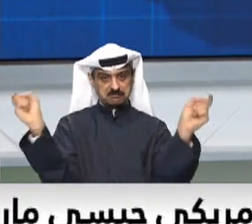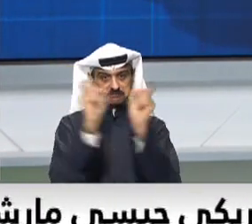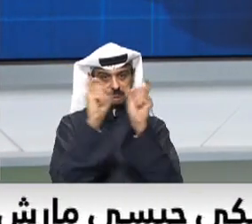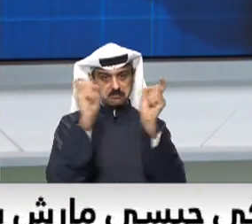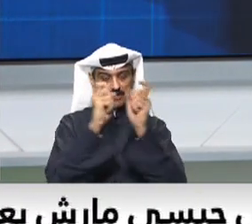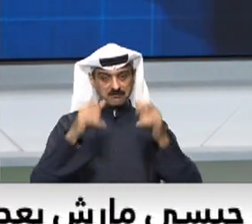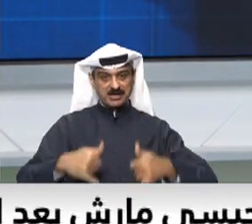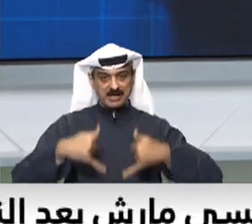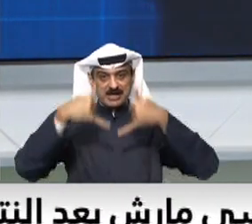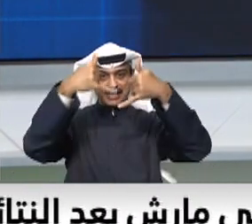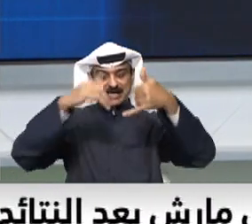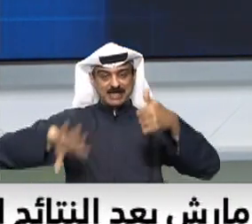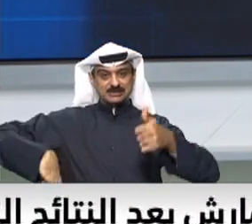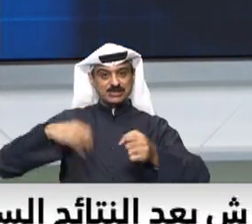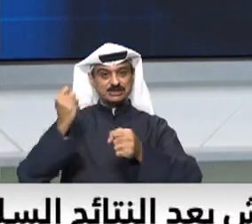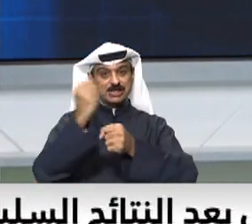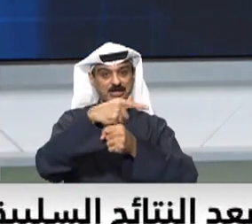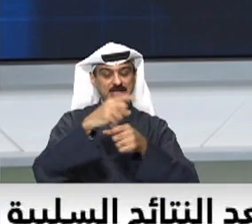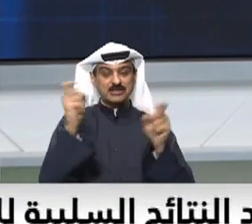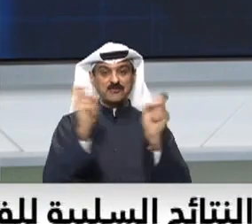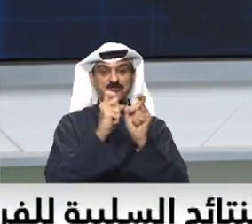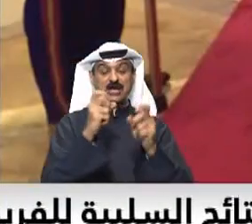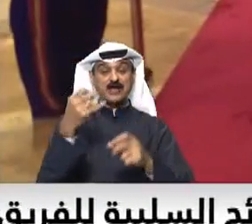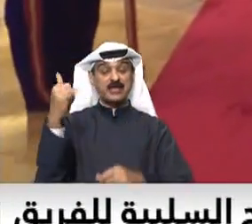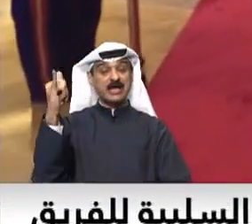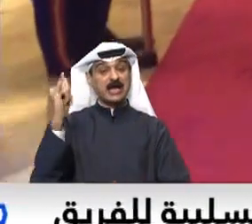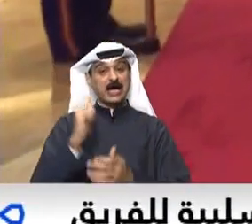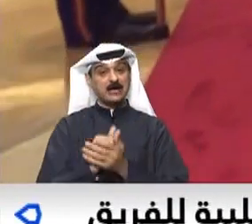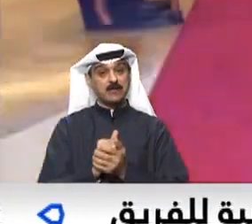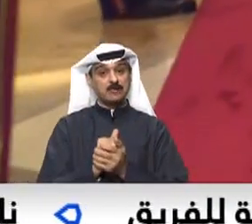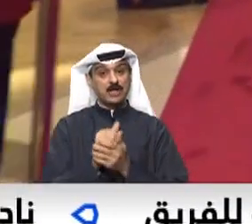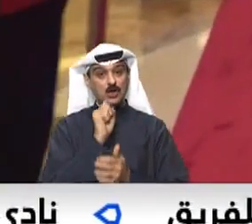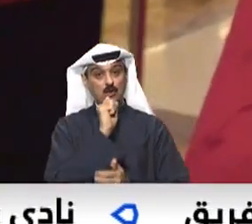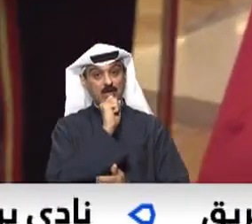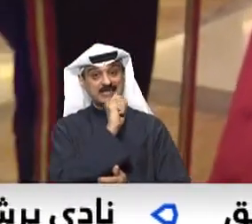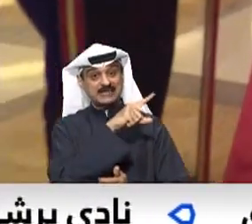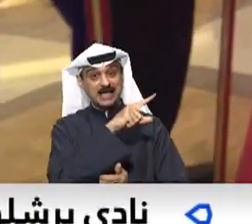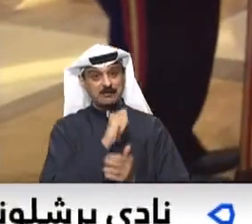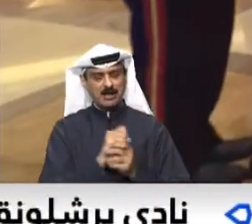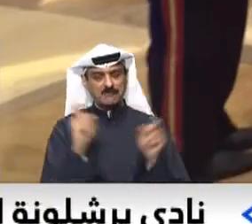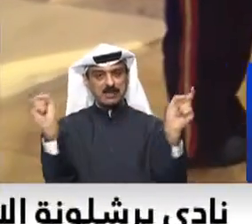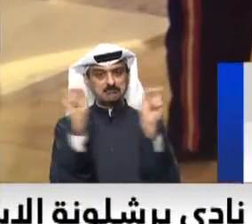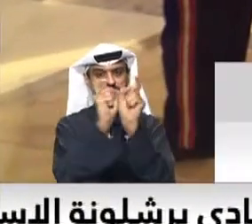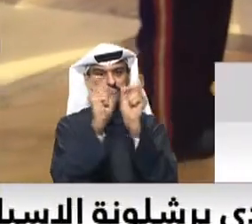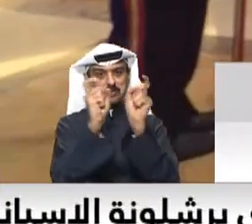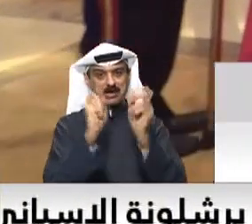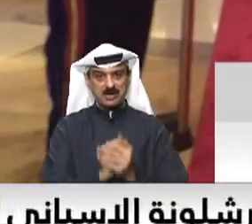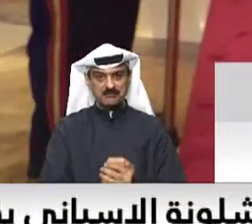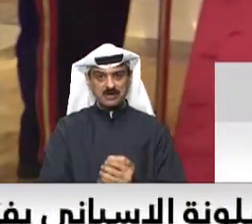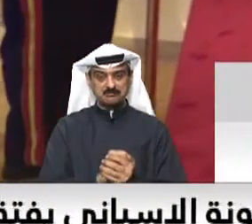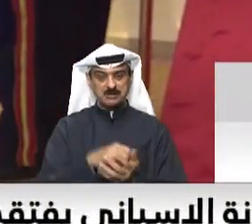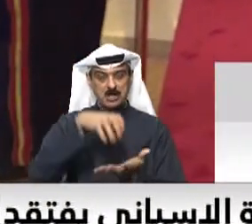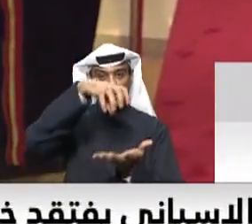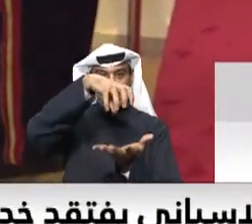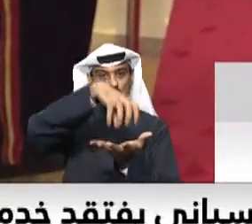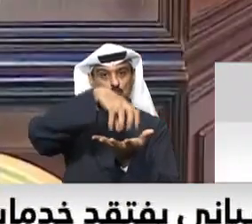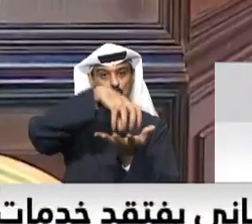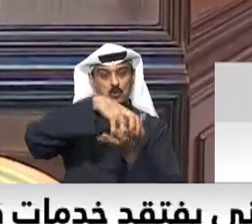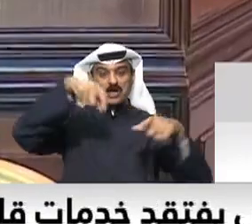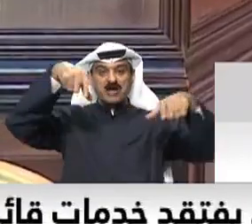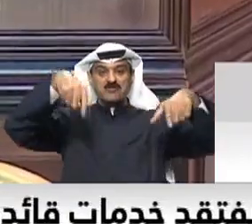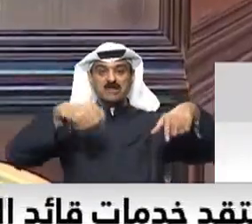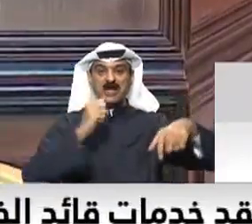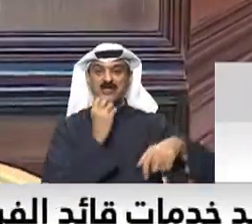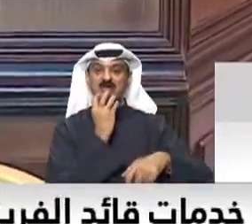كأس سمو حفظه الله بين فريقي النادي العربي الرياضي ونادي السالمية الرياضي، وذلك على استاد جابر الأحمد